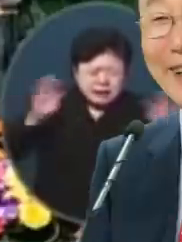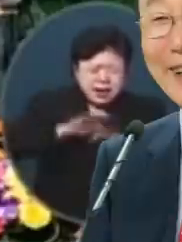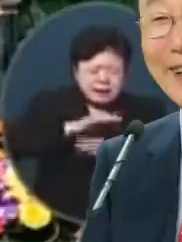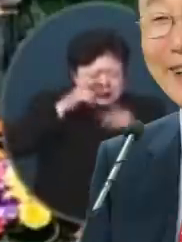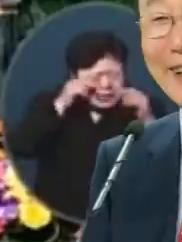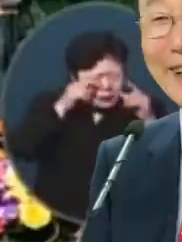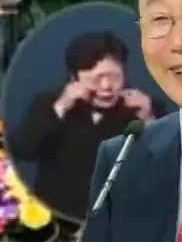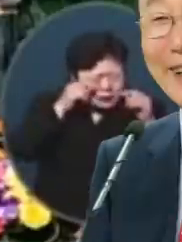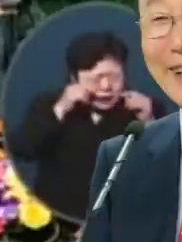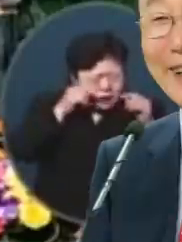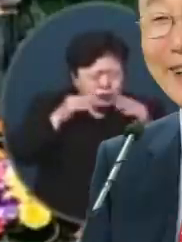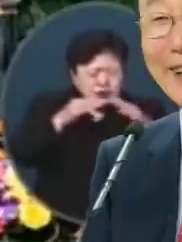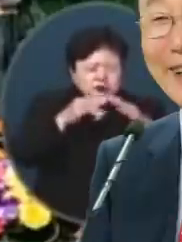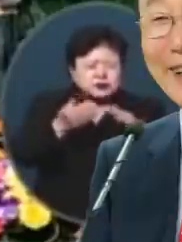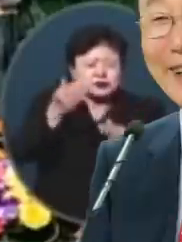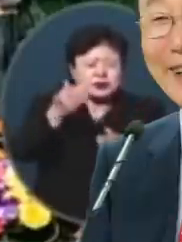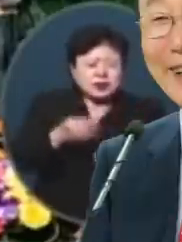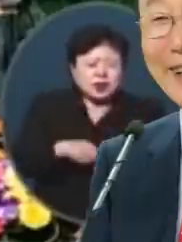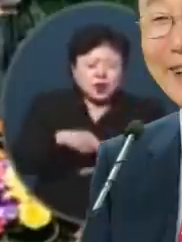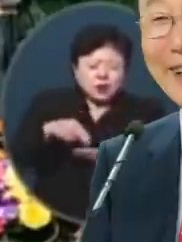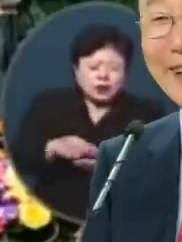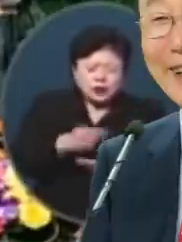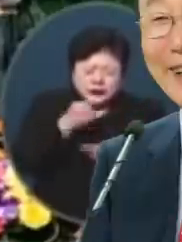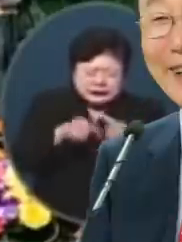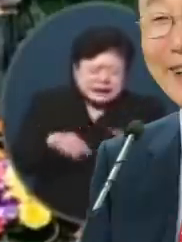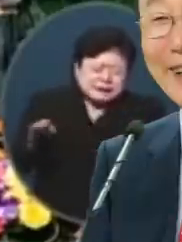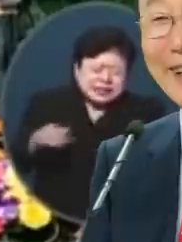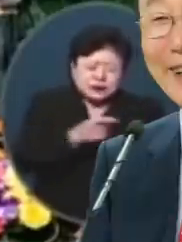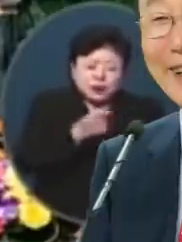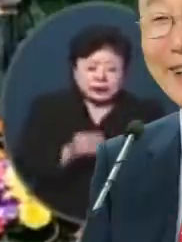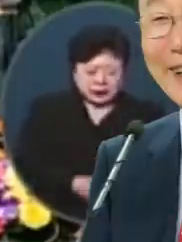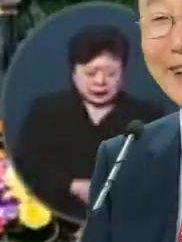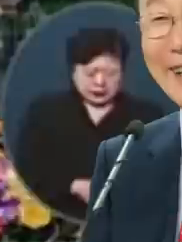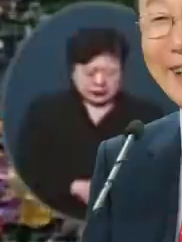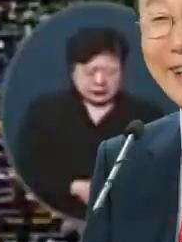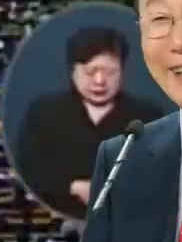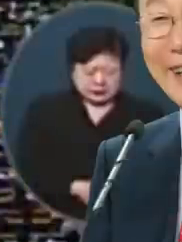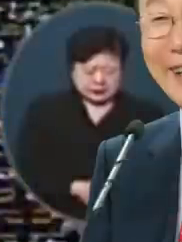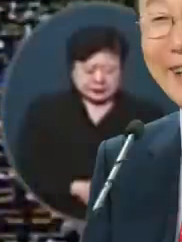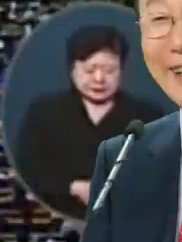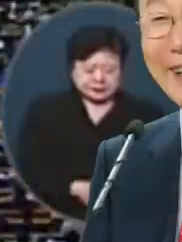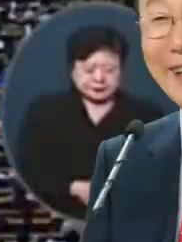위에 외로운 참새와 같다는 것입니다.